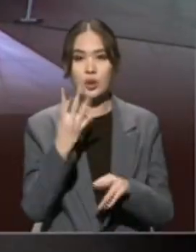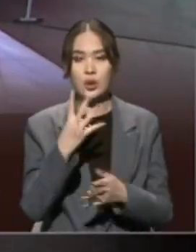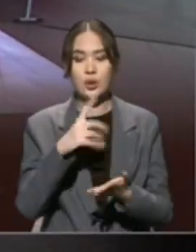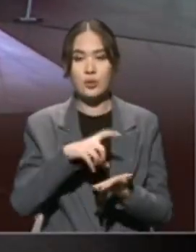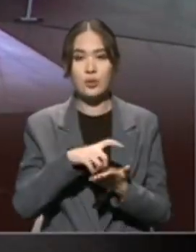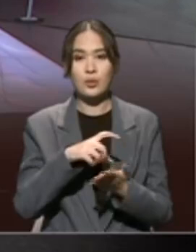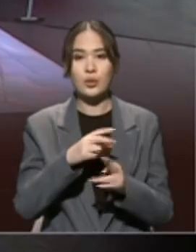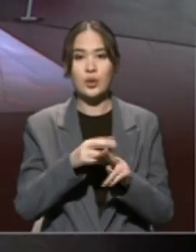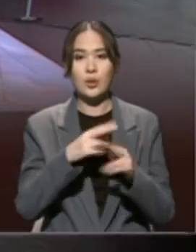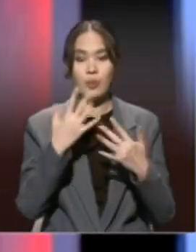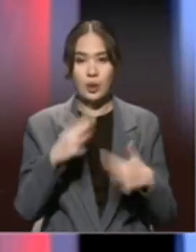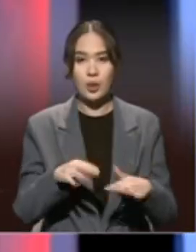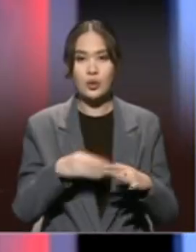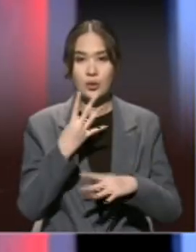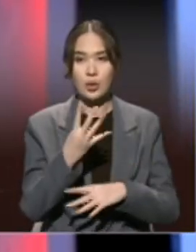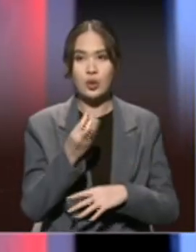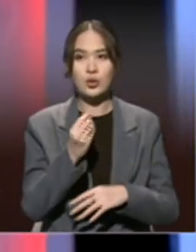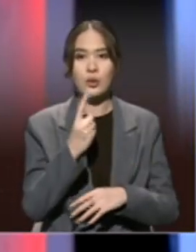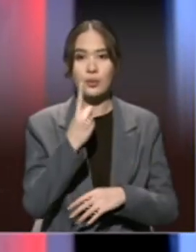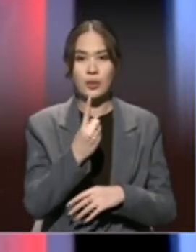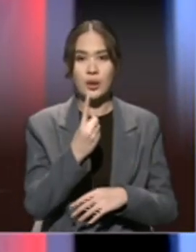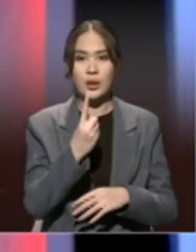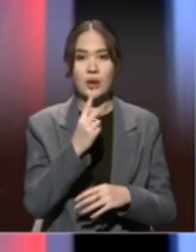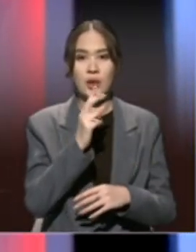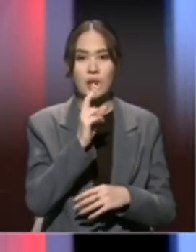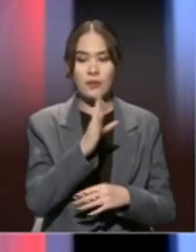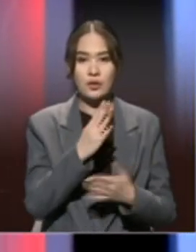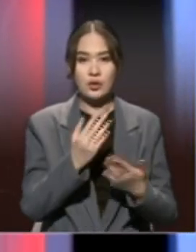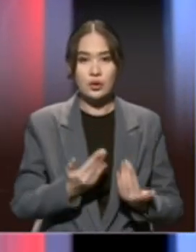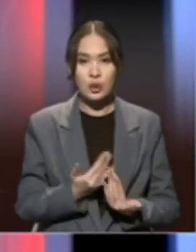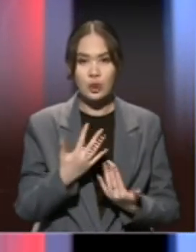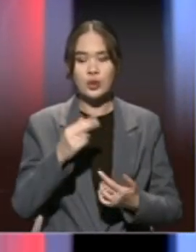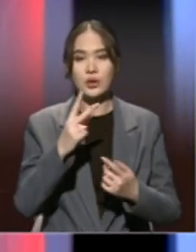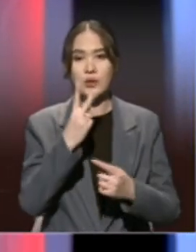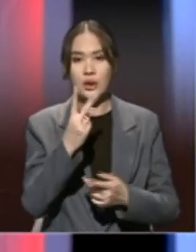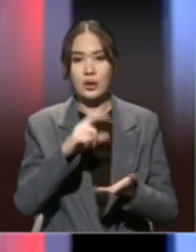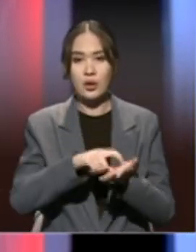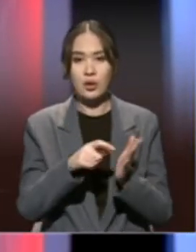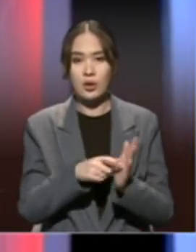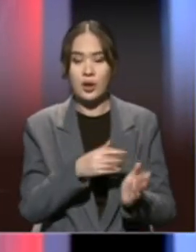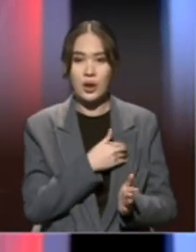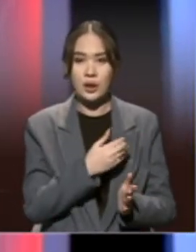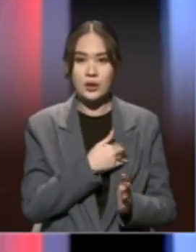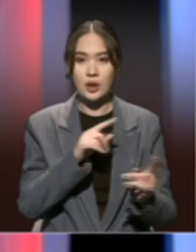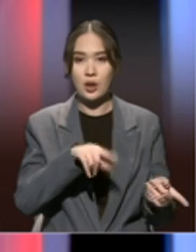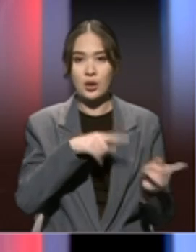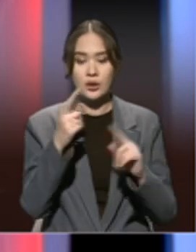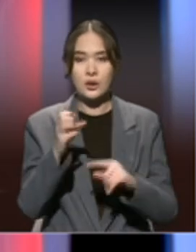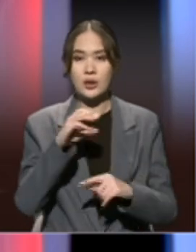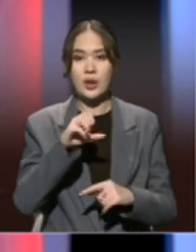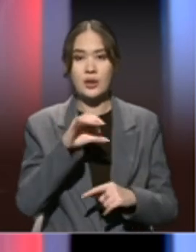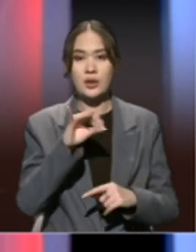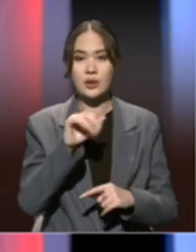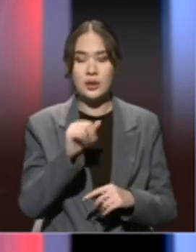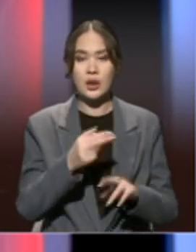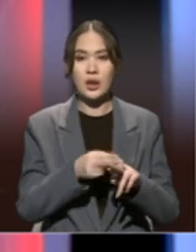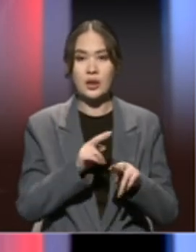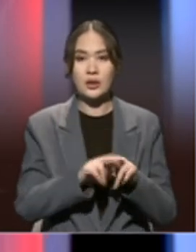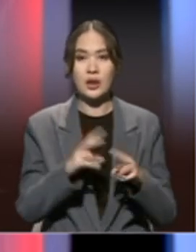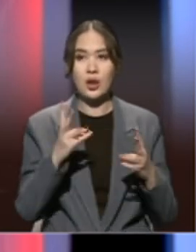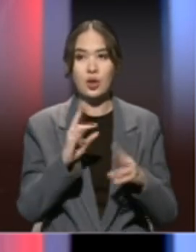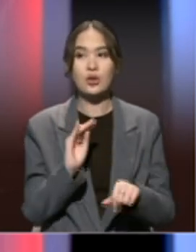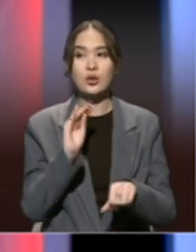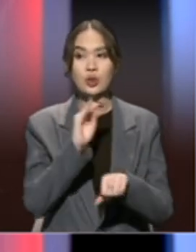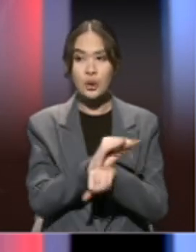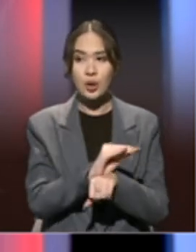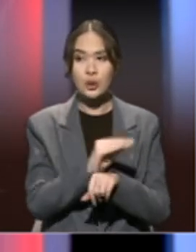бала болды. Мысалға, олар 1 бөлмеде, 2 бөлмеде тұруы мүмкін. Сәйкесінше ол үйі бар азамат болып, мысалға, статистикада тіркеледі, бірақ ол үстінен